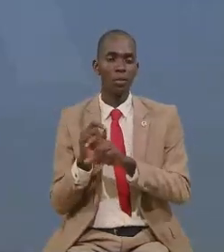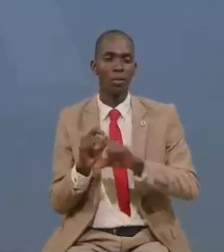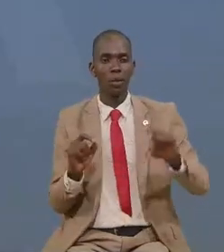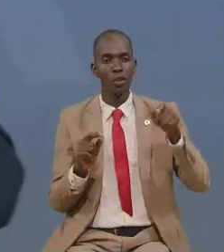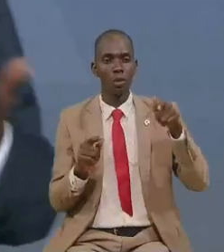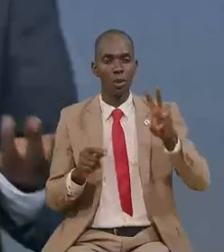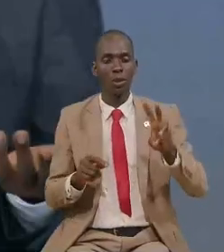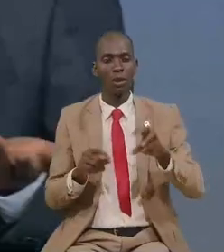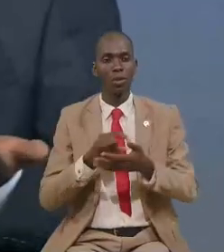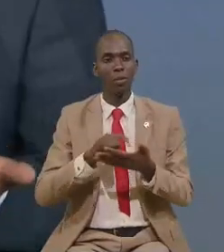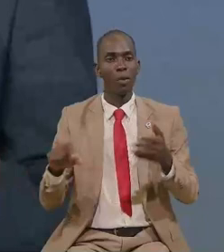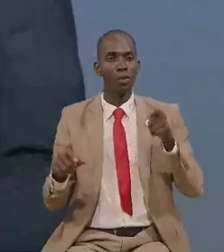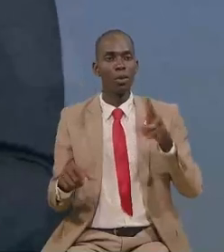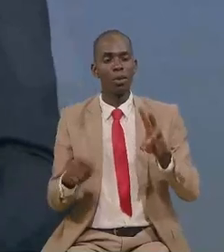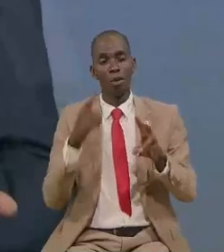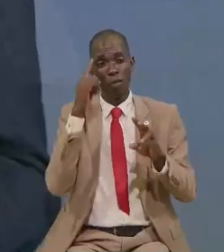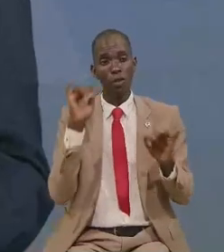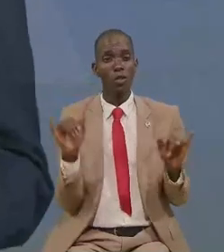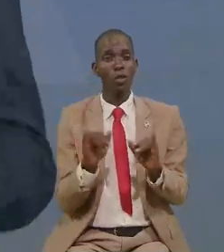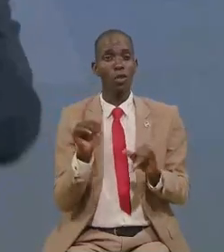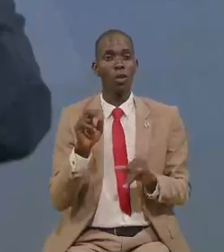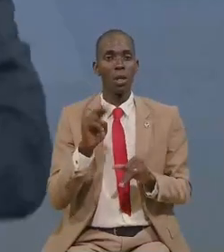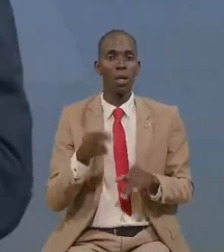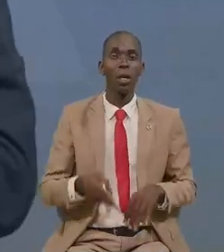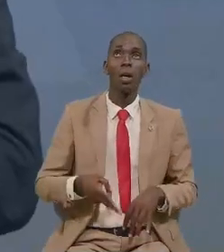Verset 26. Il nous convenait, en effet,